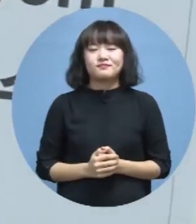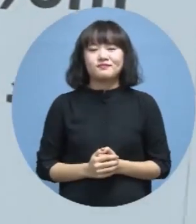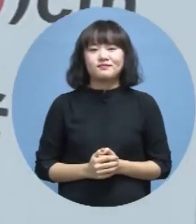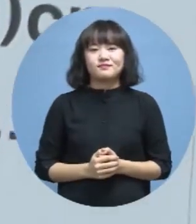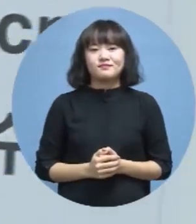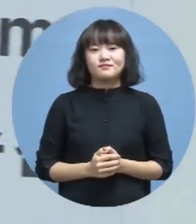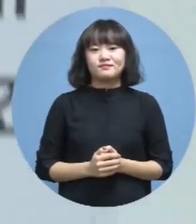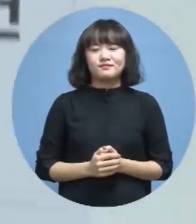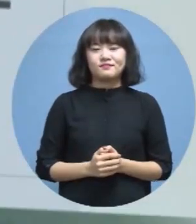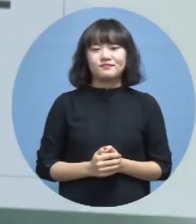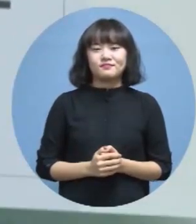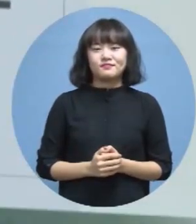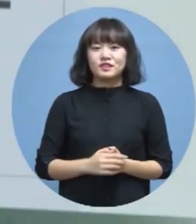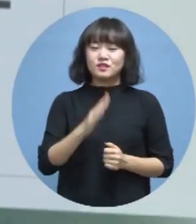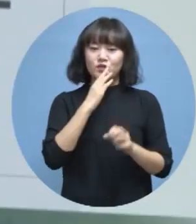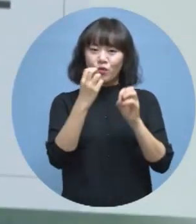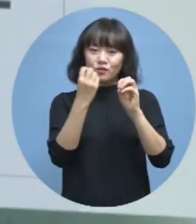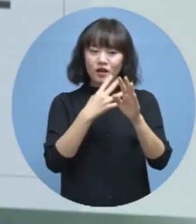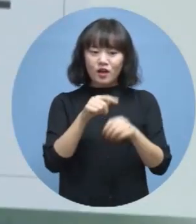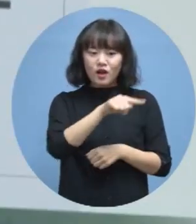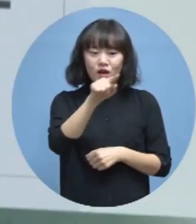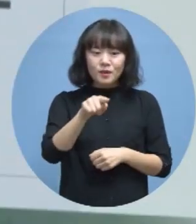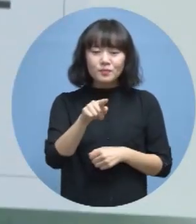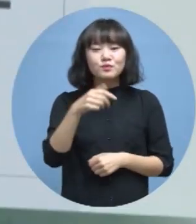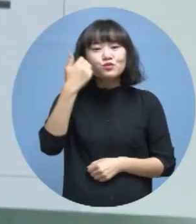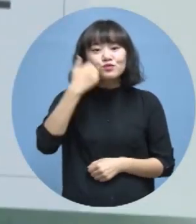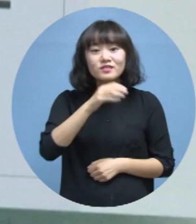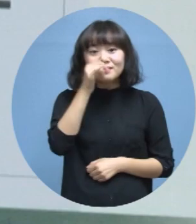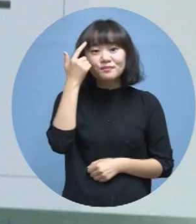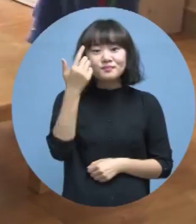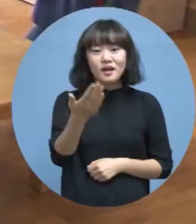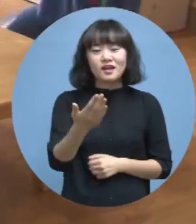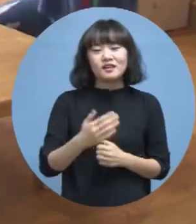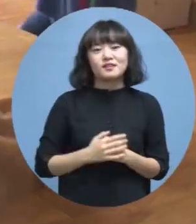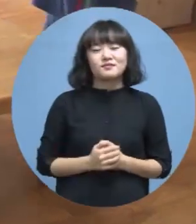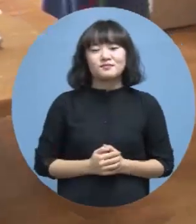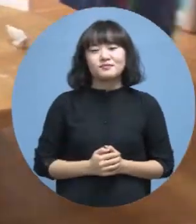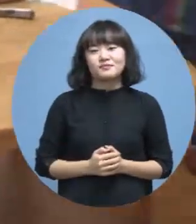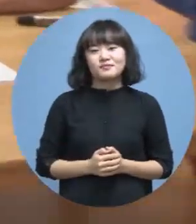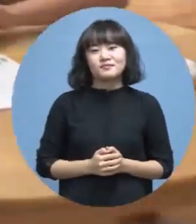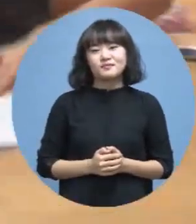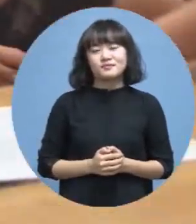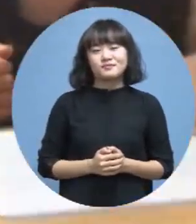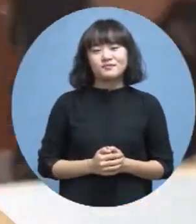10cm. 정답 맞추 친구 어디에 있나요?